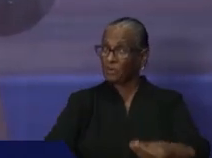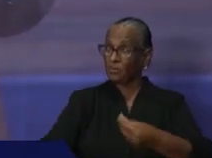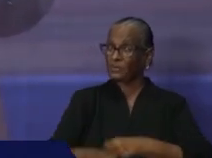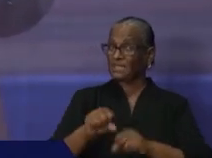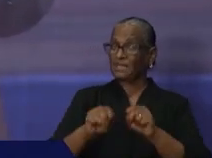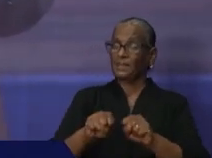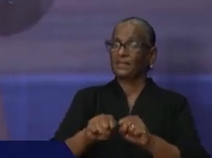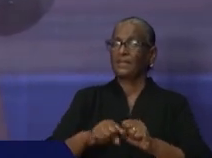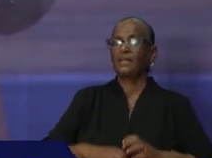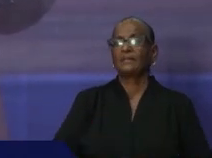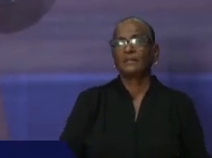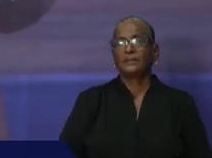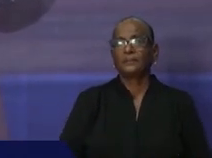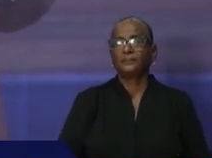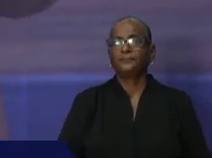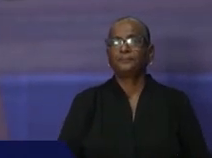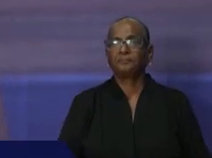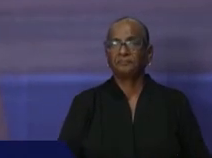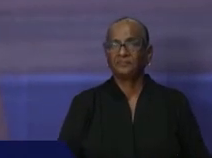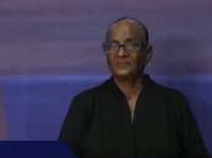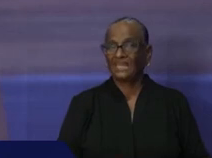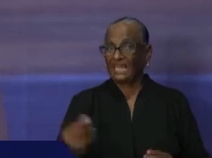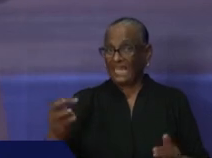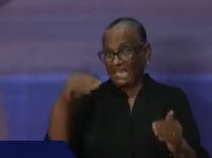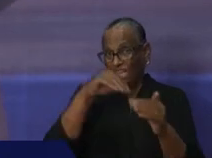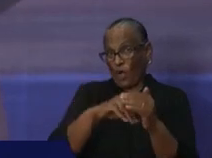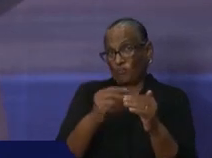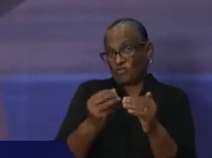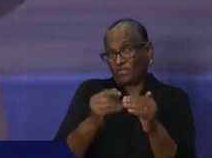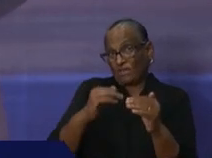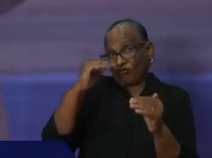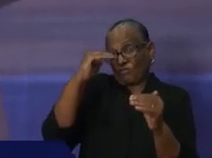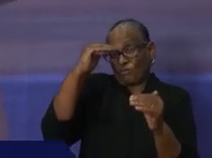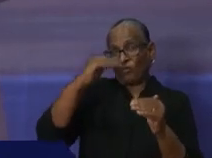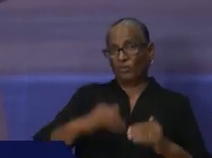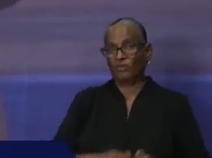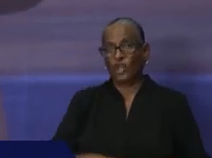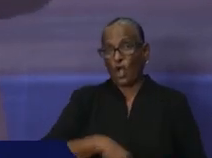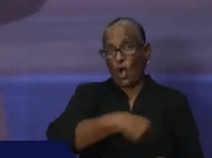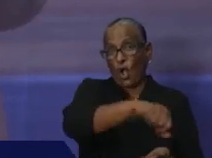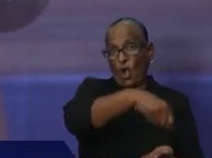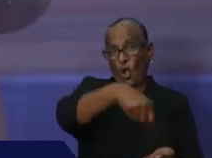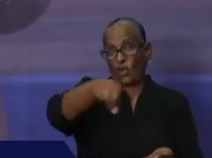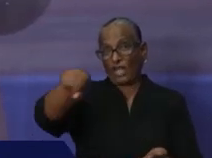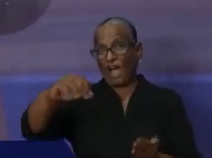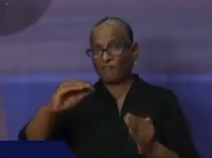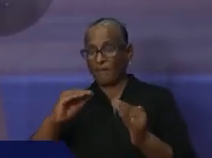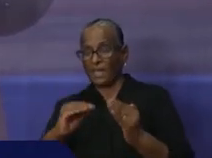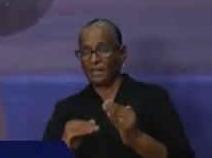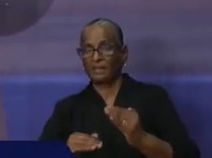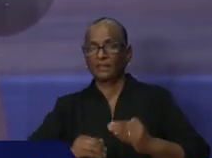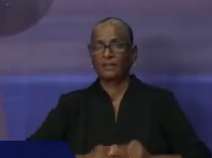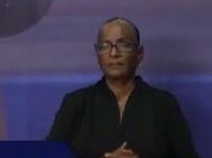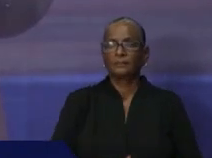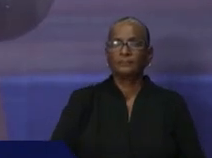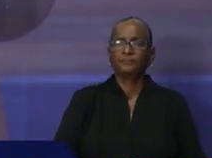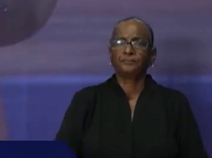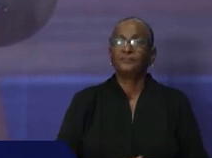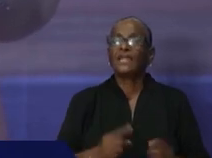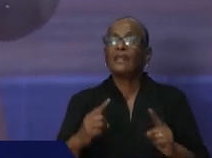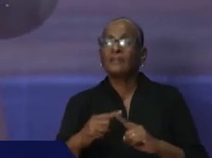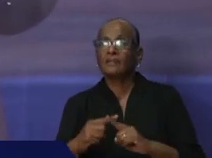stability, a inkomstenverhoging, a uitgavenvermindering,